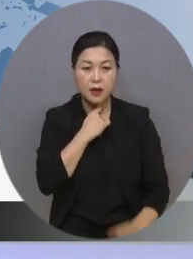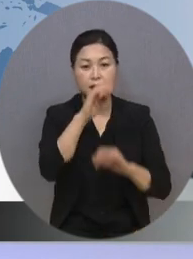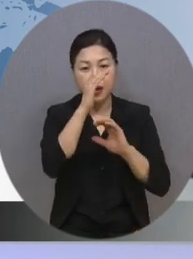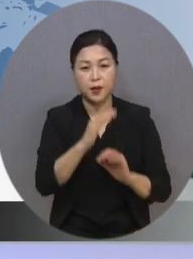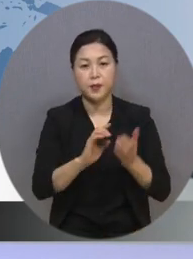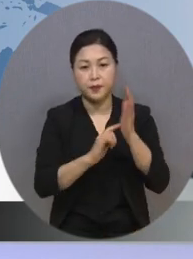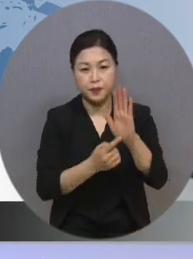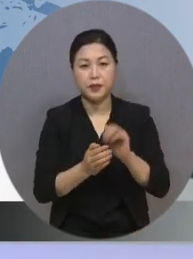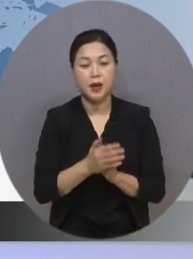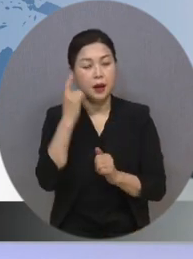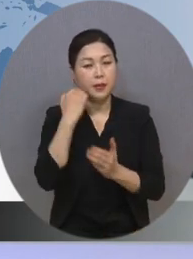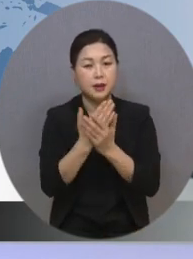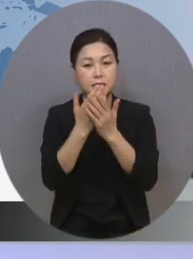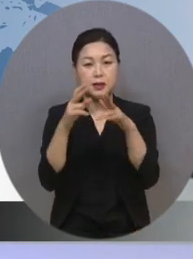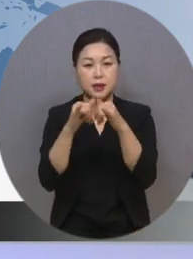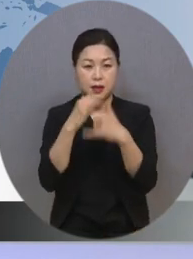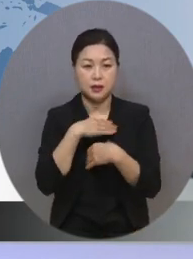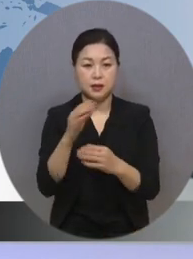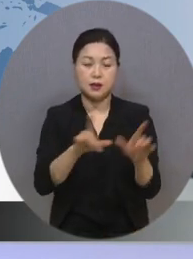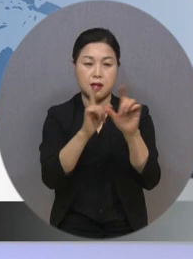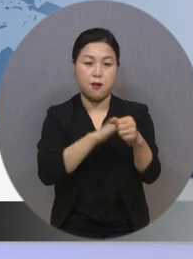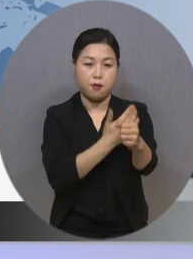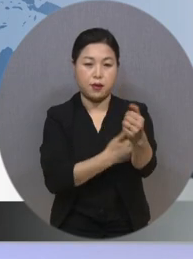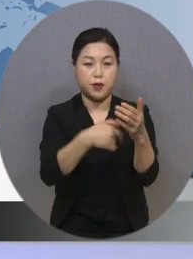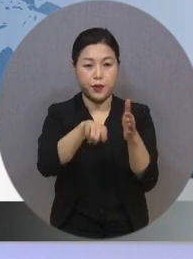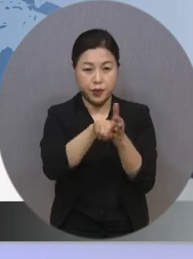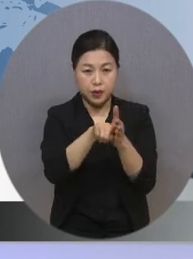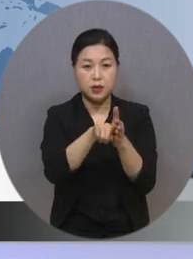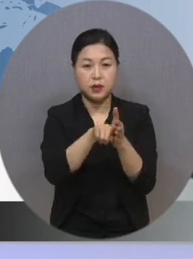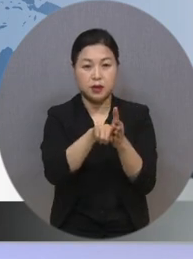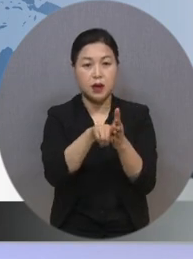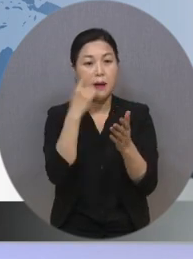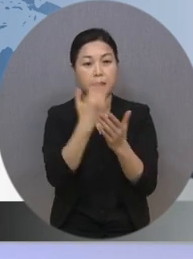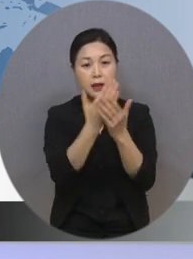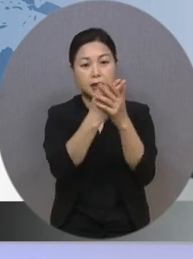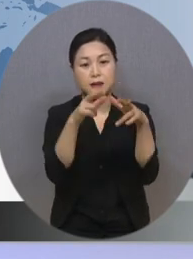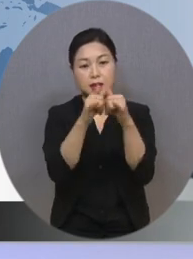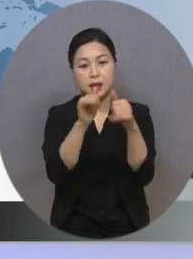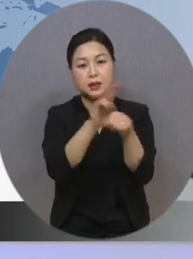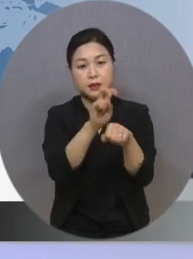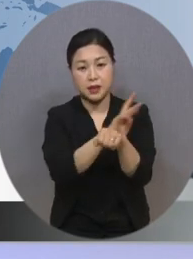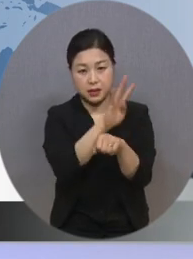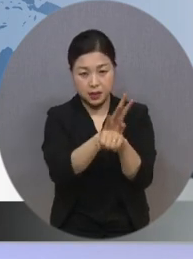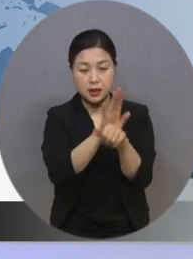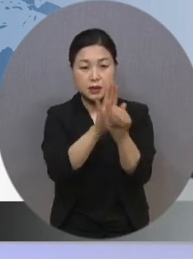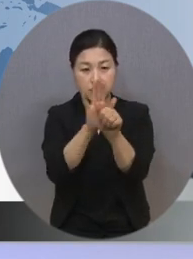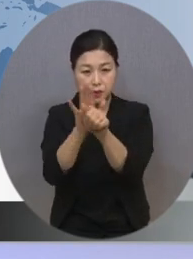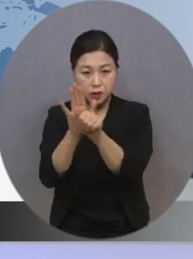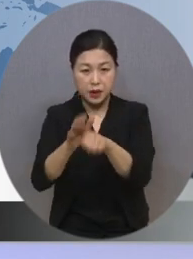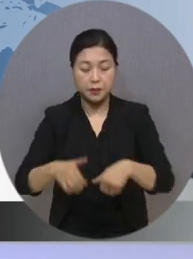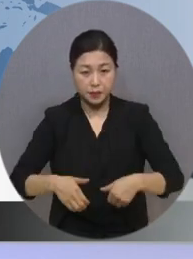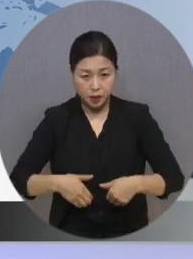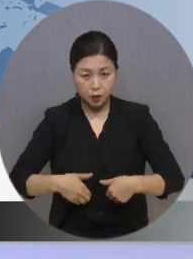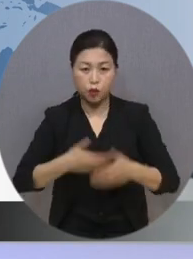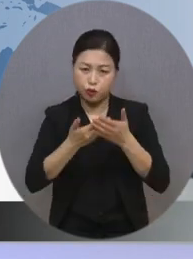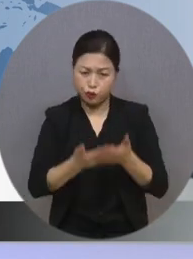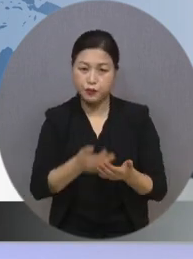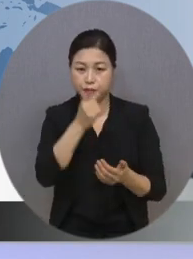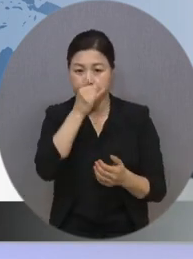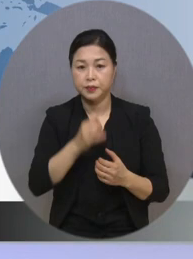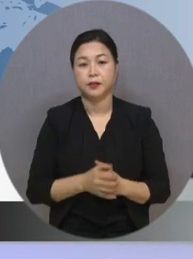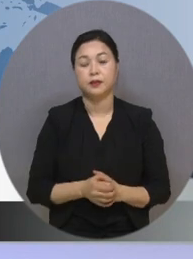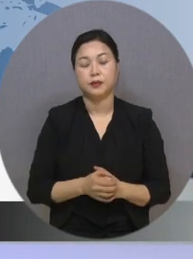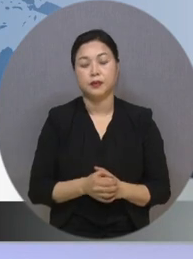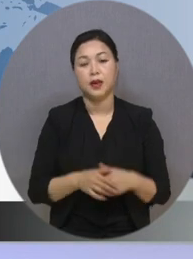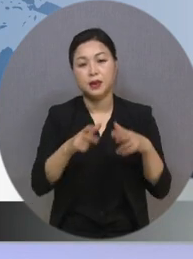발달장애인이 안전하게 살아갈 권리를 위해 발달장애인 24시간 지원체계 마련에 대한 필요성이 강조되고 있습니다.